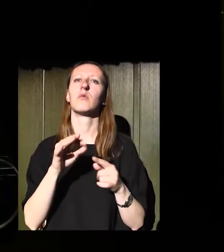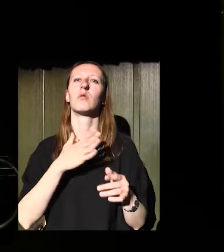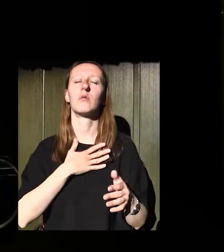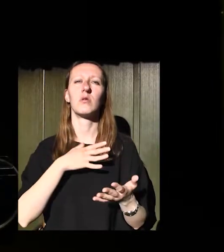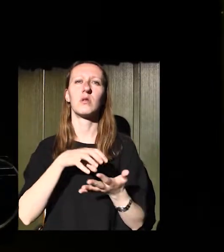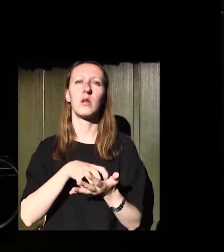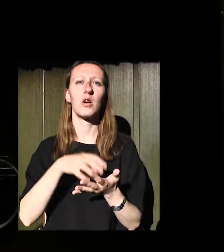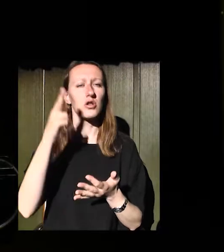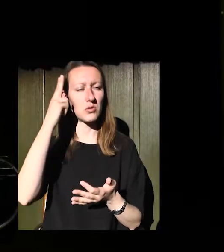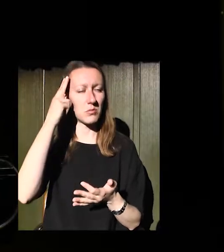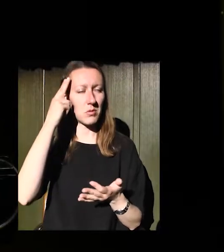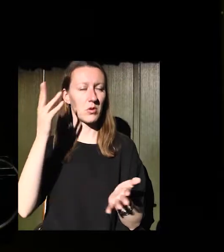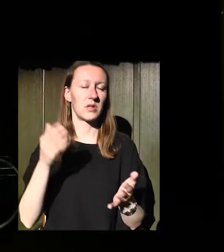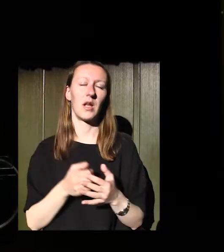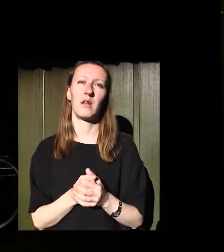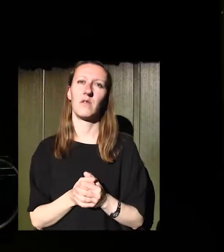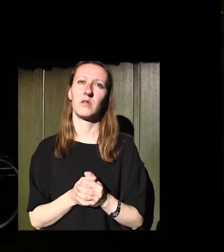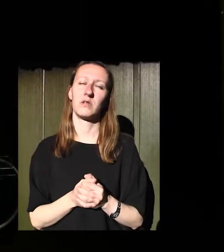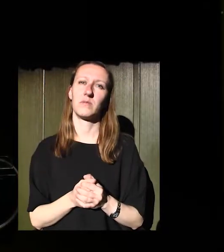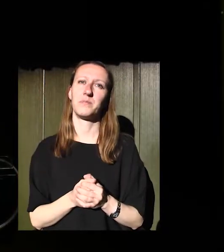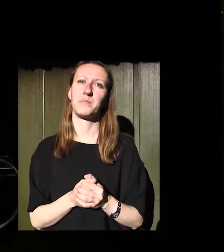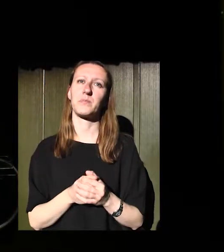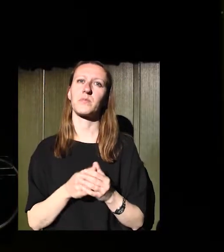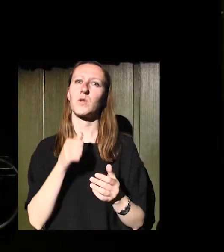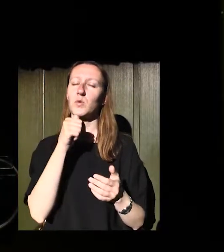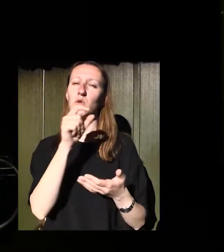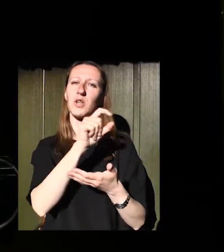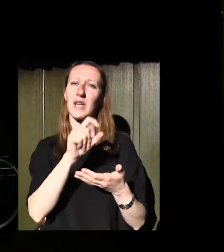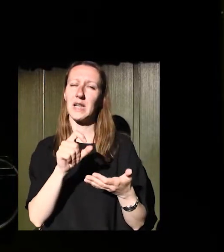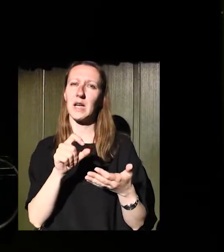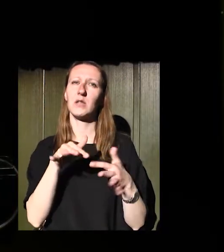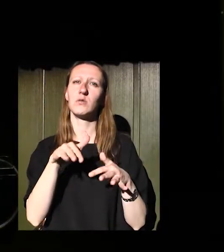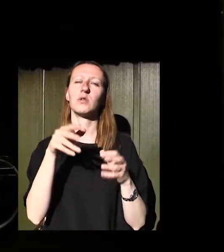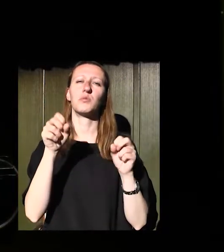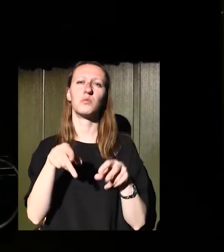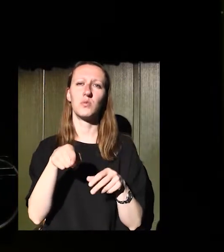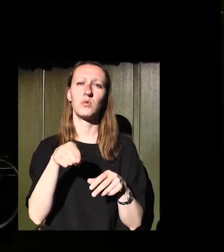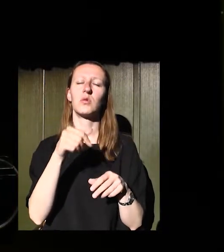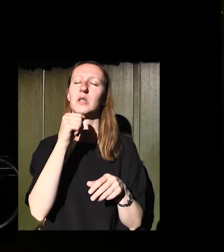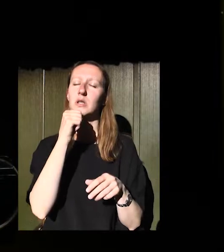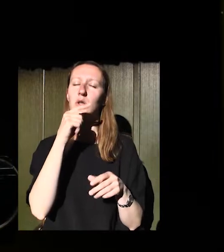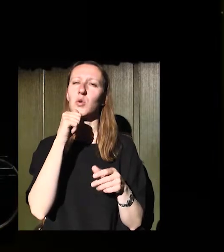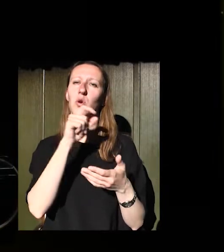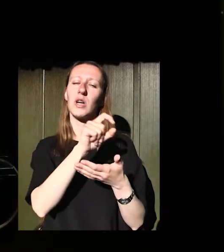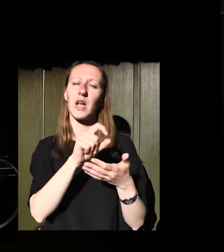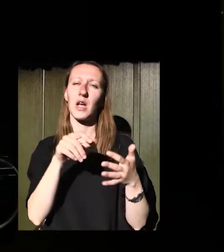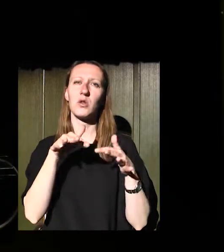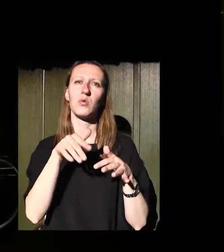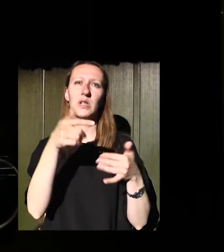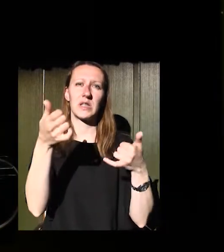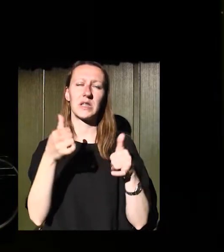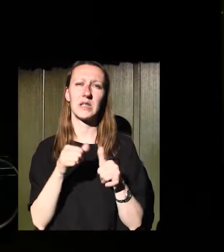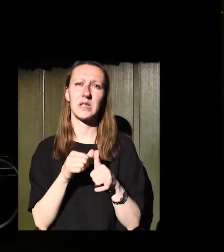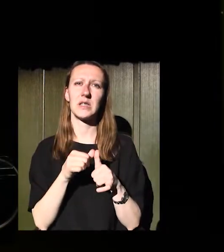temelj naše lokalne prepoznatljivosti. U rječniku građana Pule i u rječniku